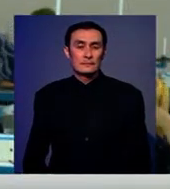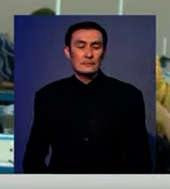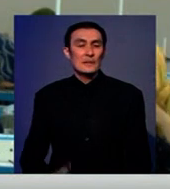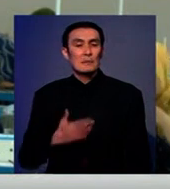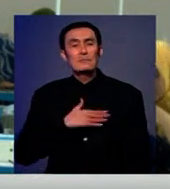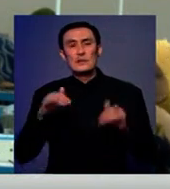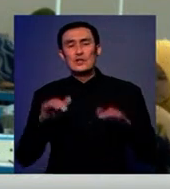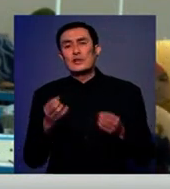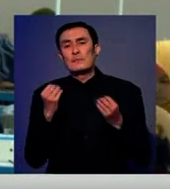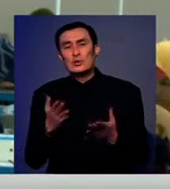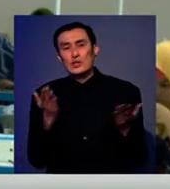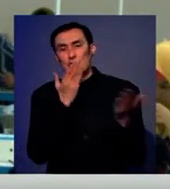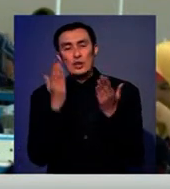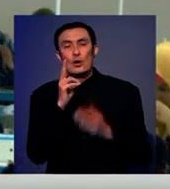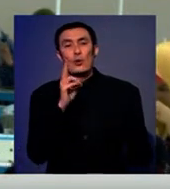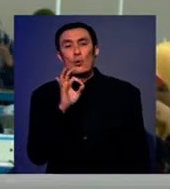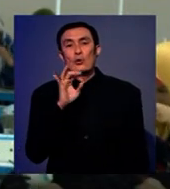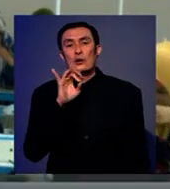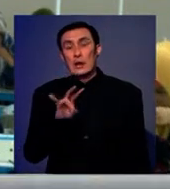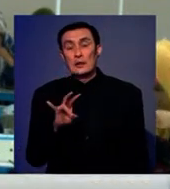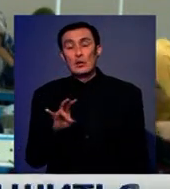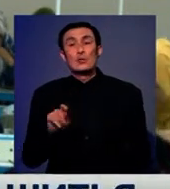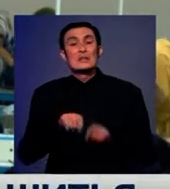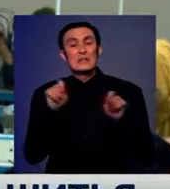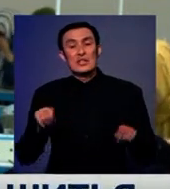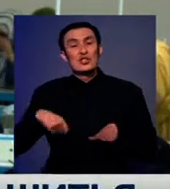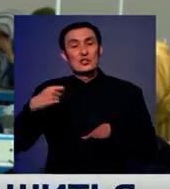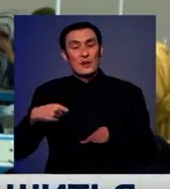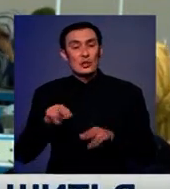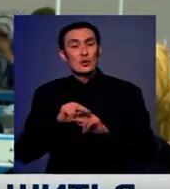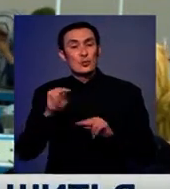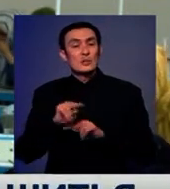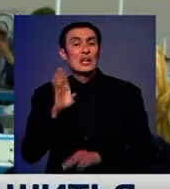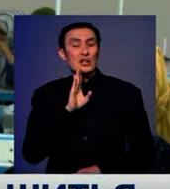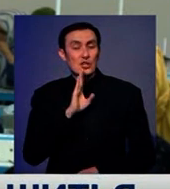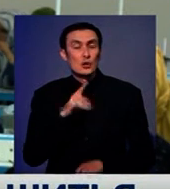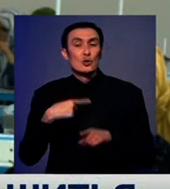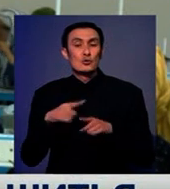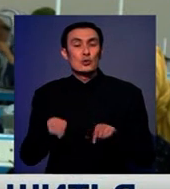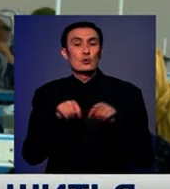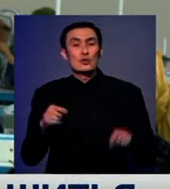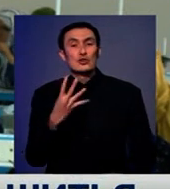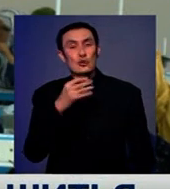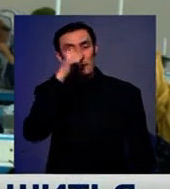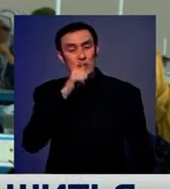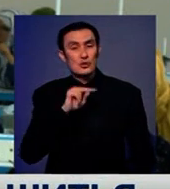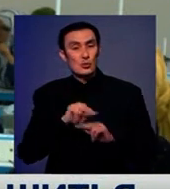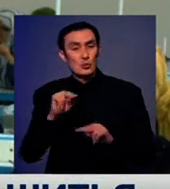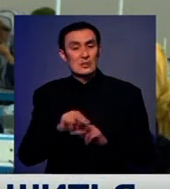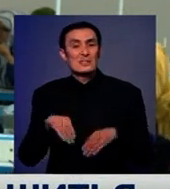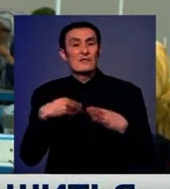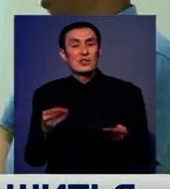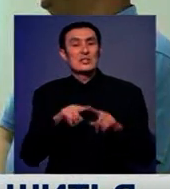Мы решили не только читать Коран, но и создать швейные курсы для женщин. Скоро откроем 4-месячные курсы с